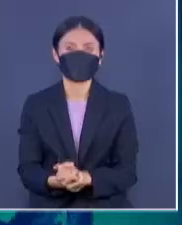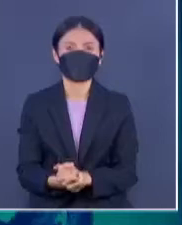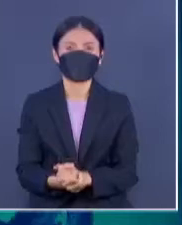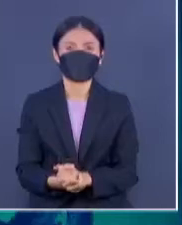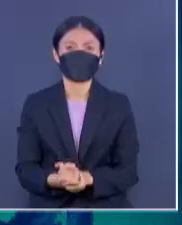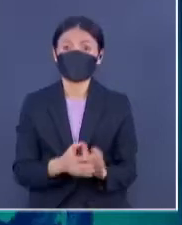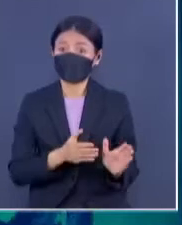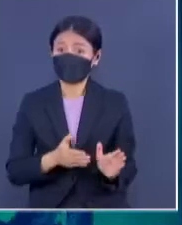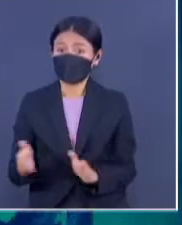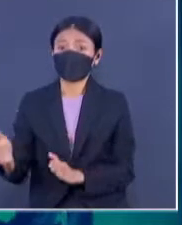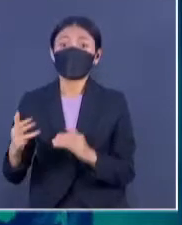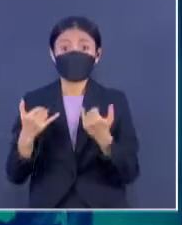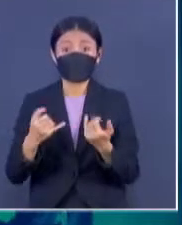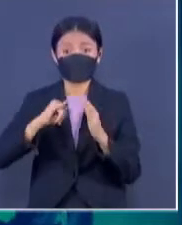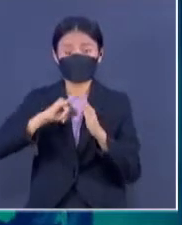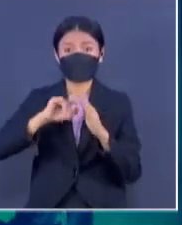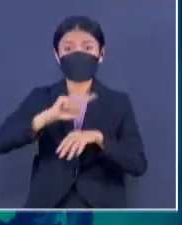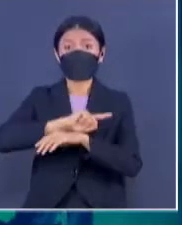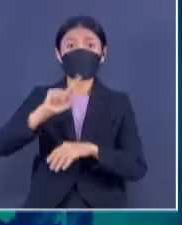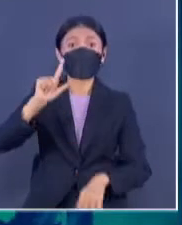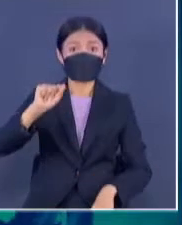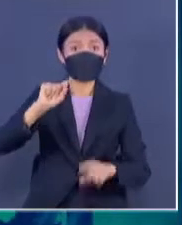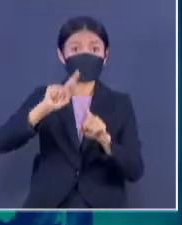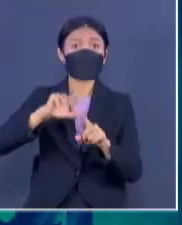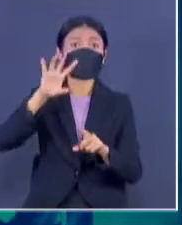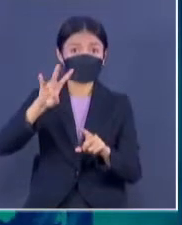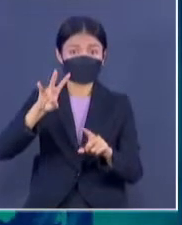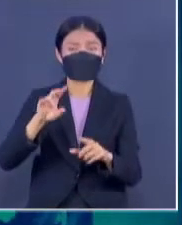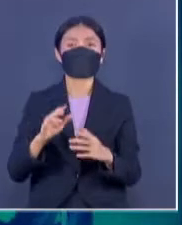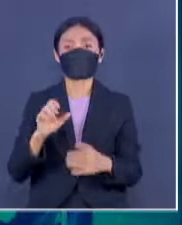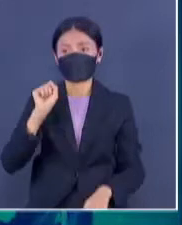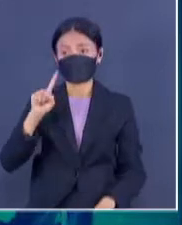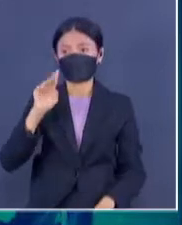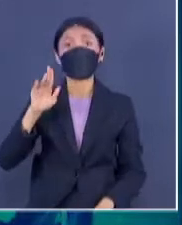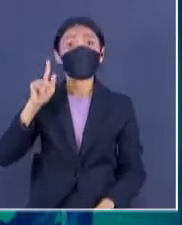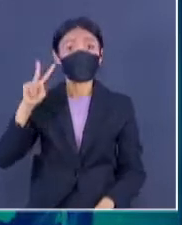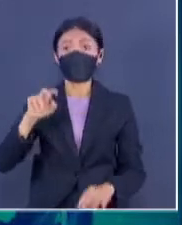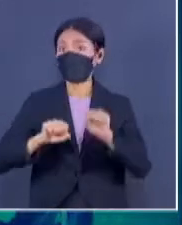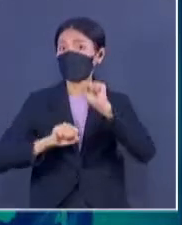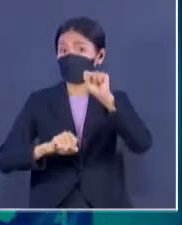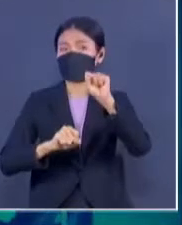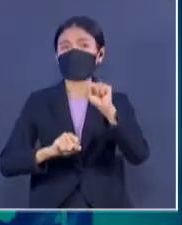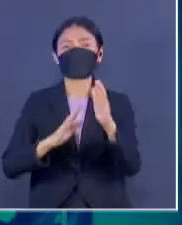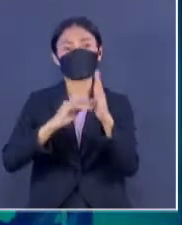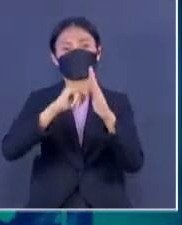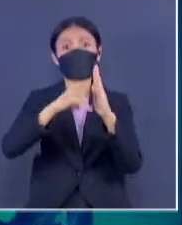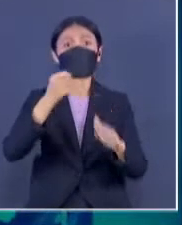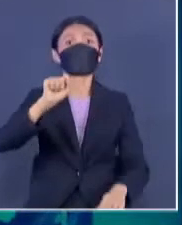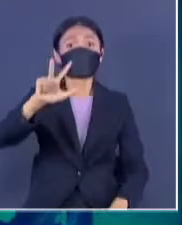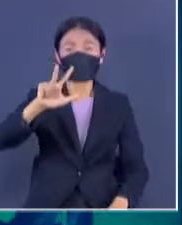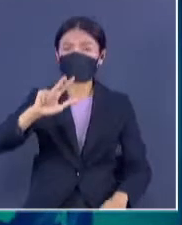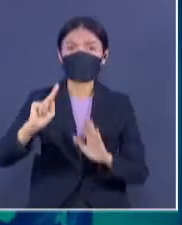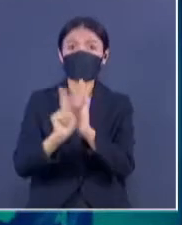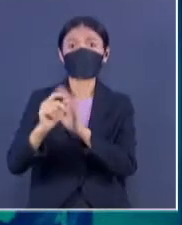วันนี้วันที่20กรกฎาคมค่ะทางสบคก็ได้มีการประกาศมาตรการล็อกดาวน์ขั้นสูงสุดโดยเฉพาะในพื้นที่13จังหวัด